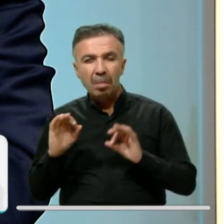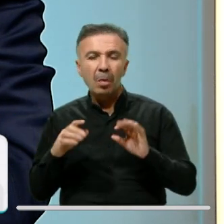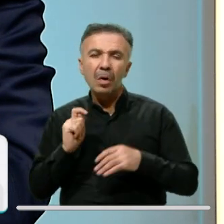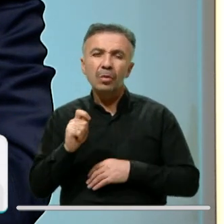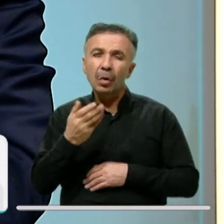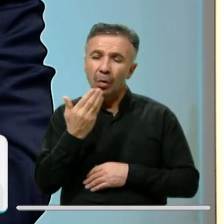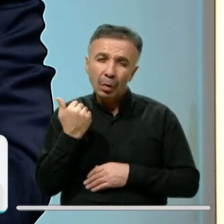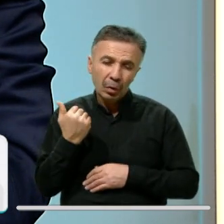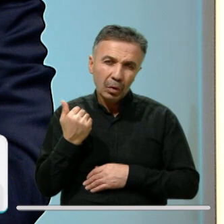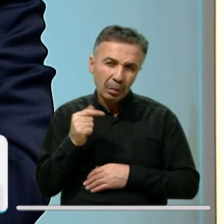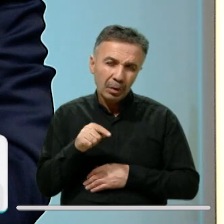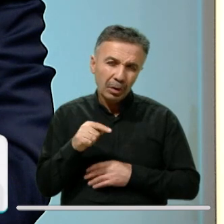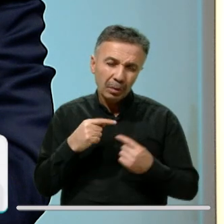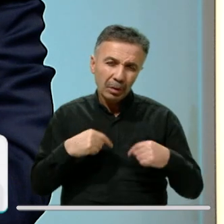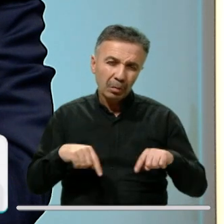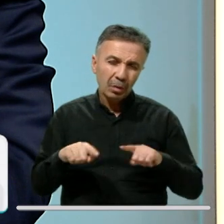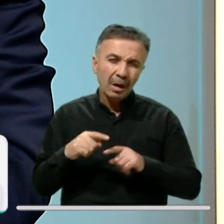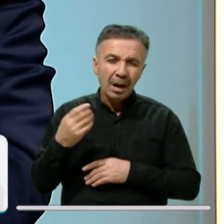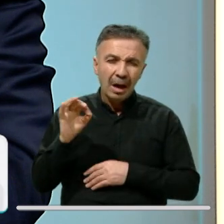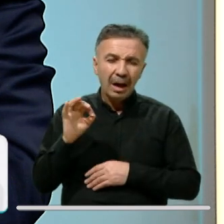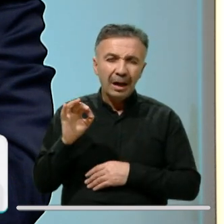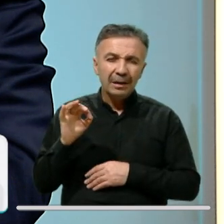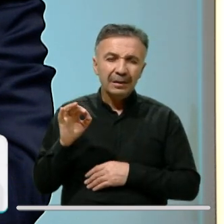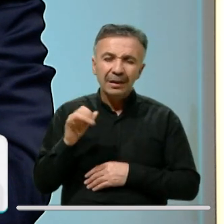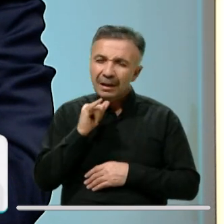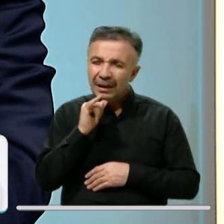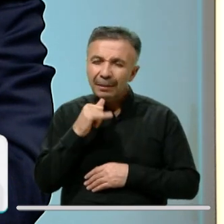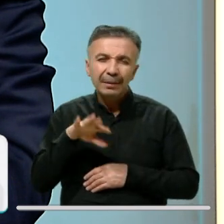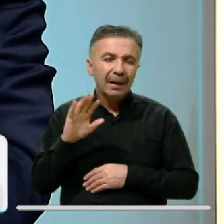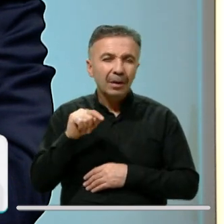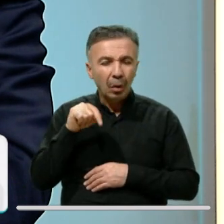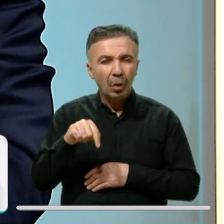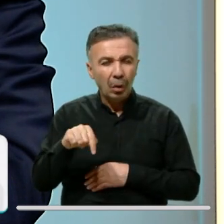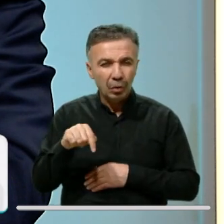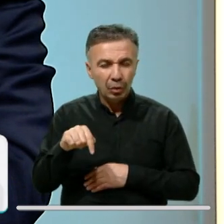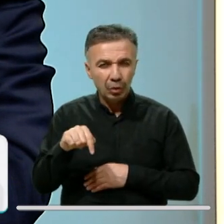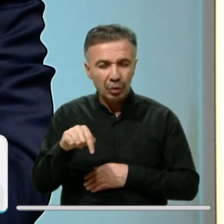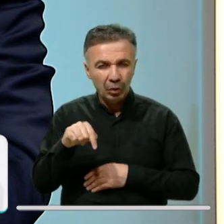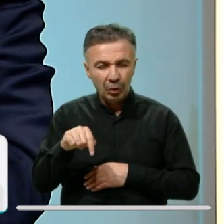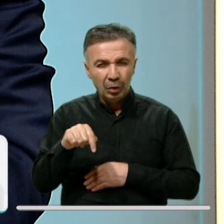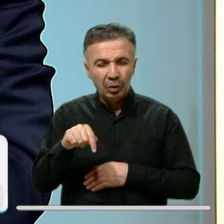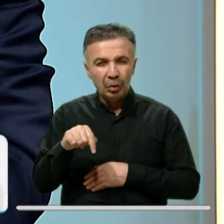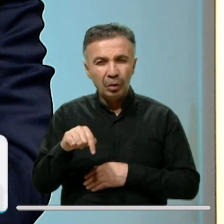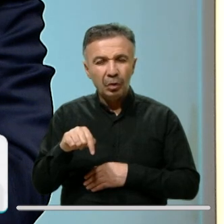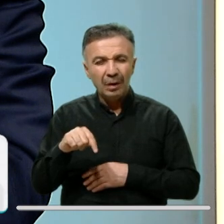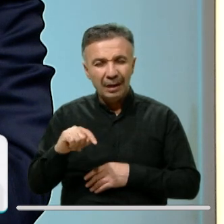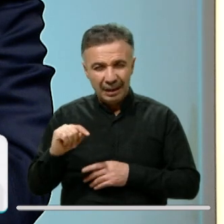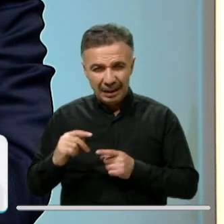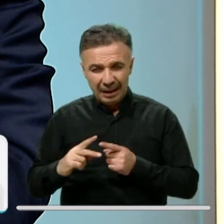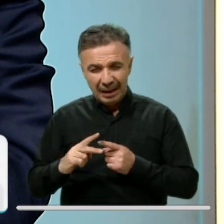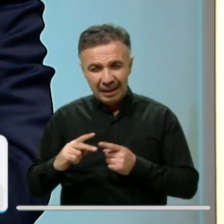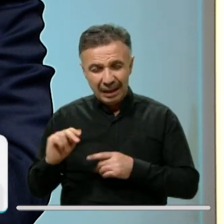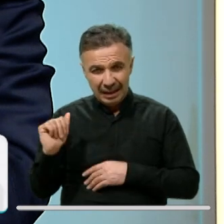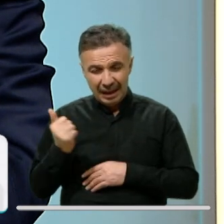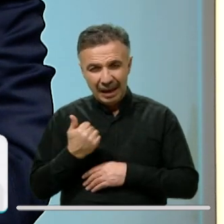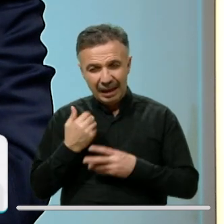zor oluyor biz bunu altının gramı değil de o günkü kur üzerinden, değeri üzerinden verelim falan